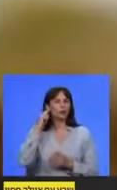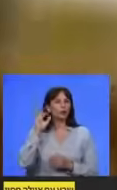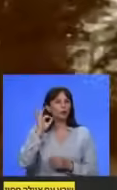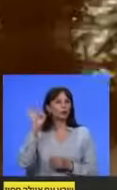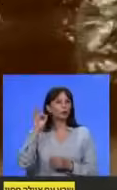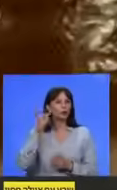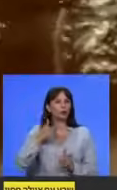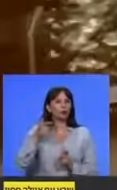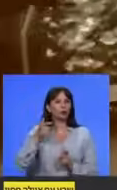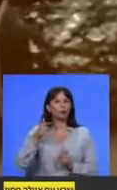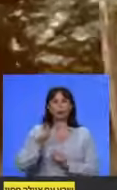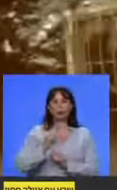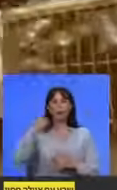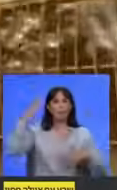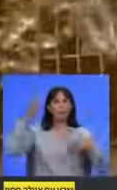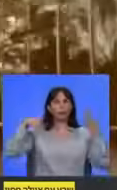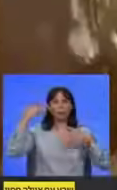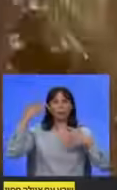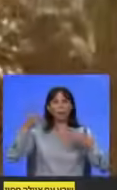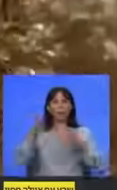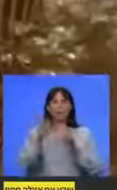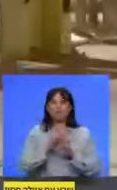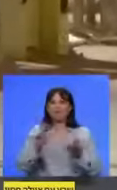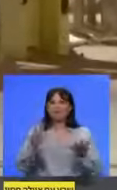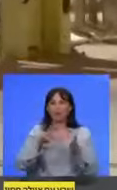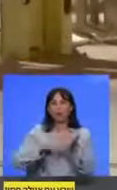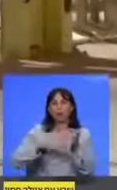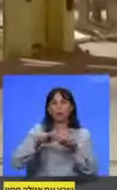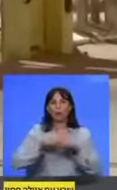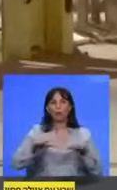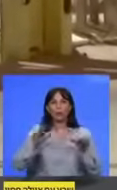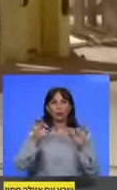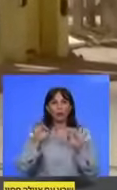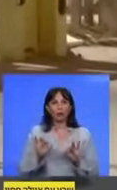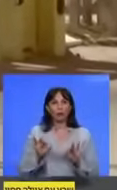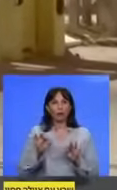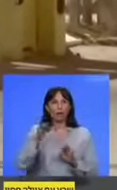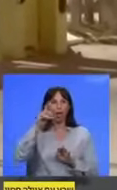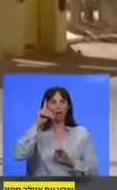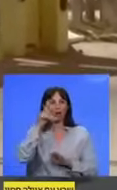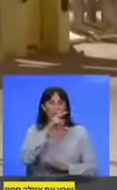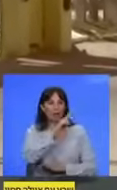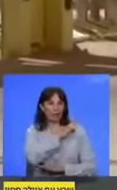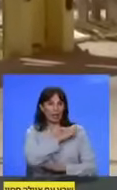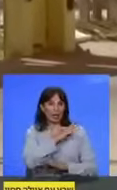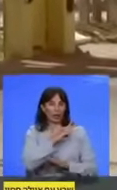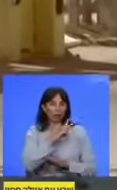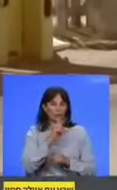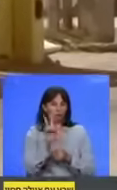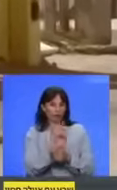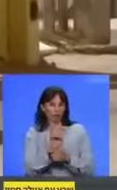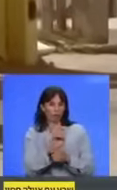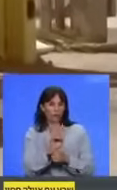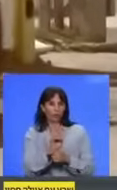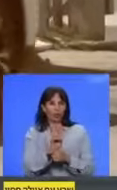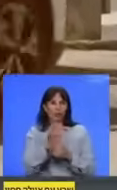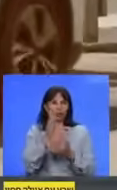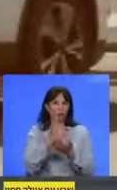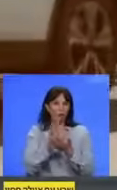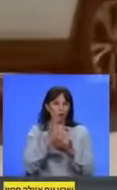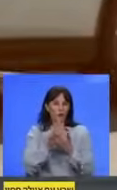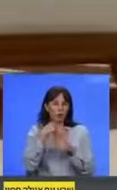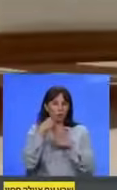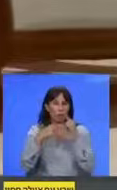בצהל הבלבול נוראי. אין תמונת מצב אמיתית. אבל הסגן המתחזה, זה שלא היה כמה שנים טובות